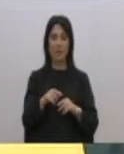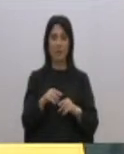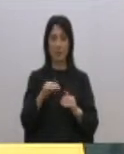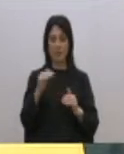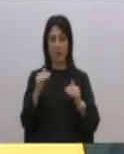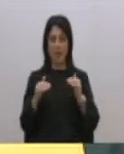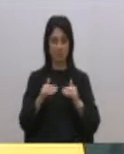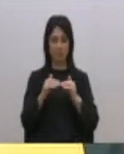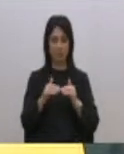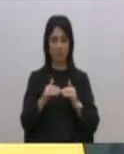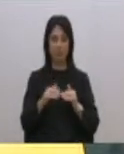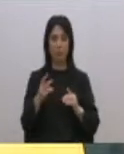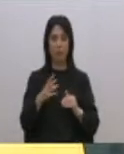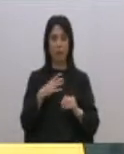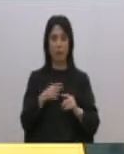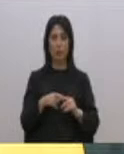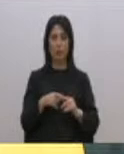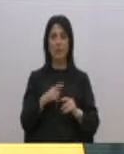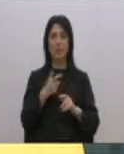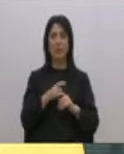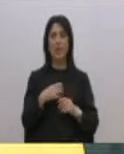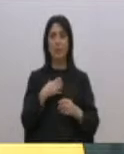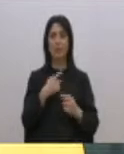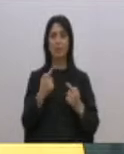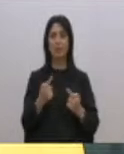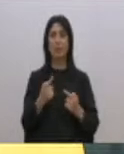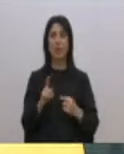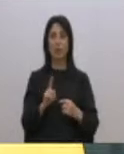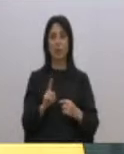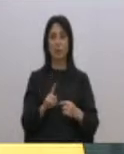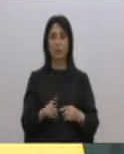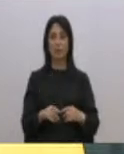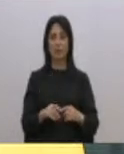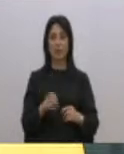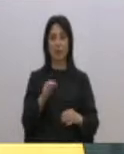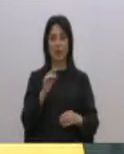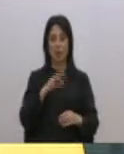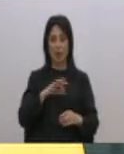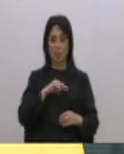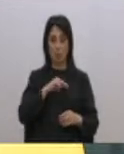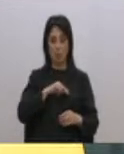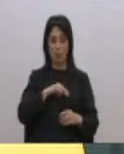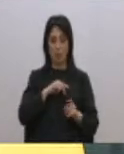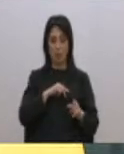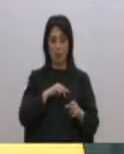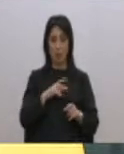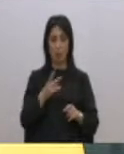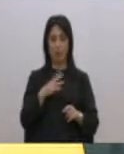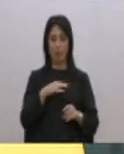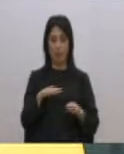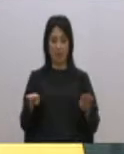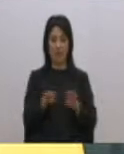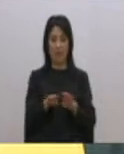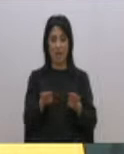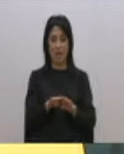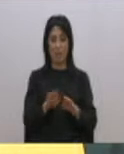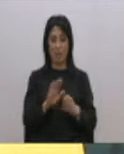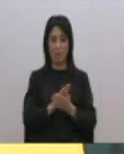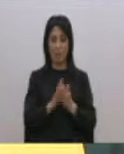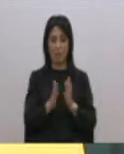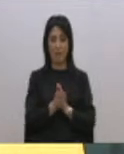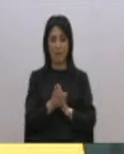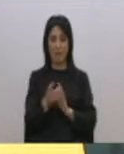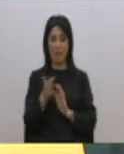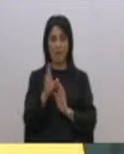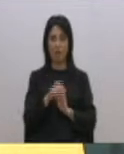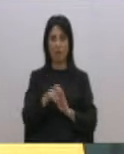გრადაციის აღმოფხვრაზე, ასე ვთქვათ, ძალიან მნიშვნელოვანია, რომ მოსამსახურეებს ჰქონდეთ თანაბარი პირობები, მათ